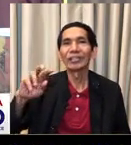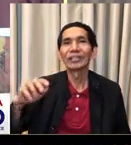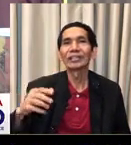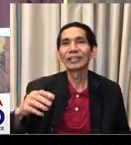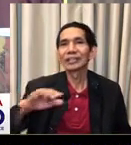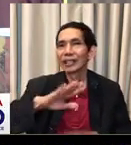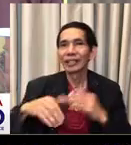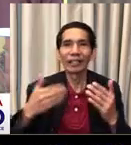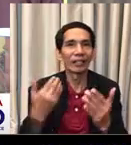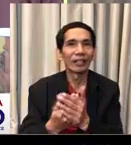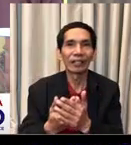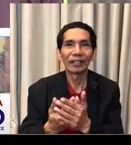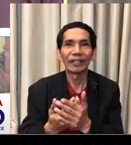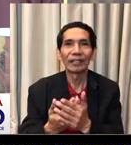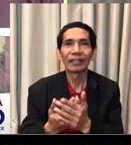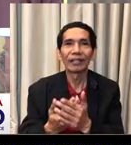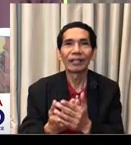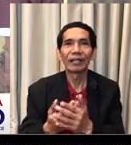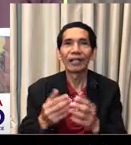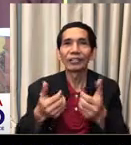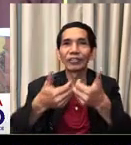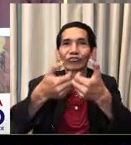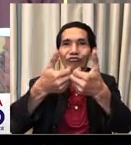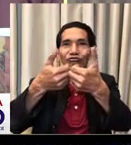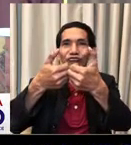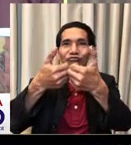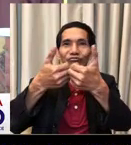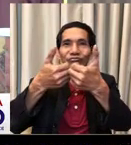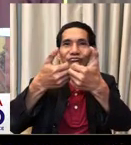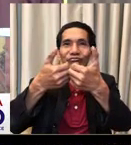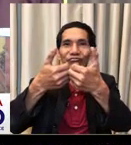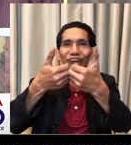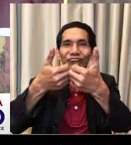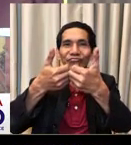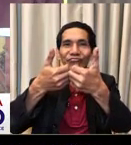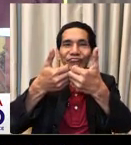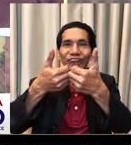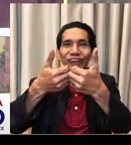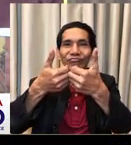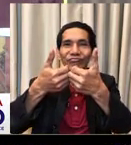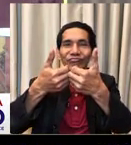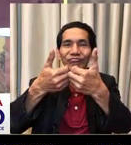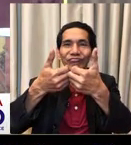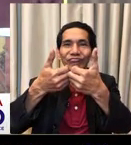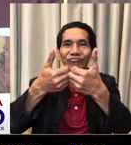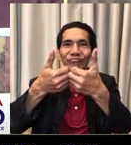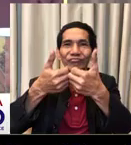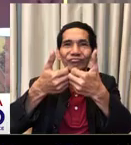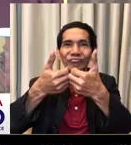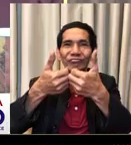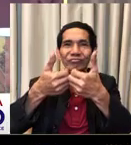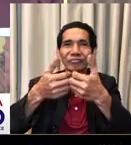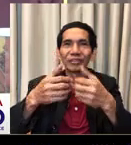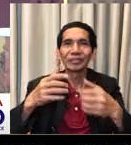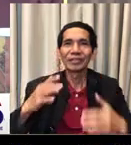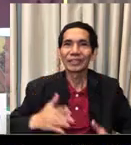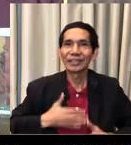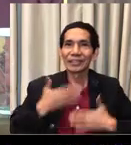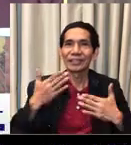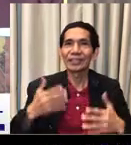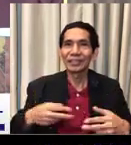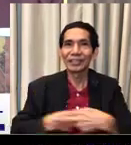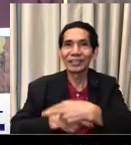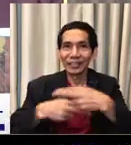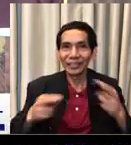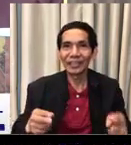Sa lahat ng mga magnubya, magsyuta. At ang pinakamasaya ngayon sa kwartong